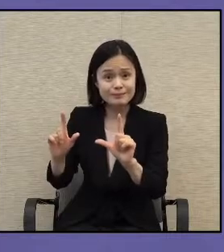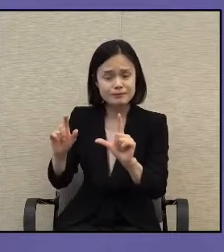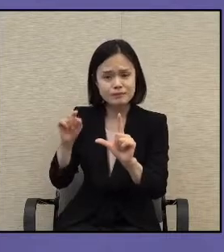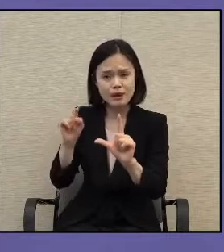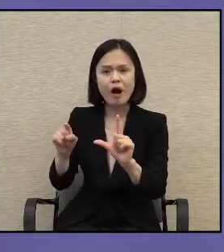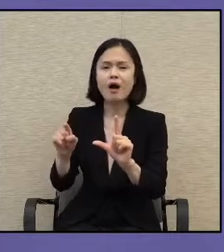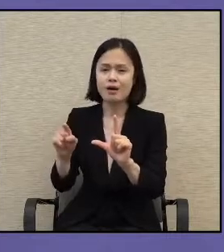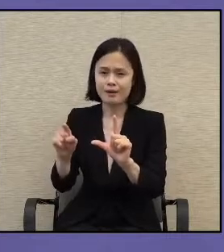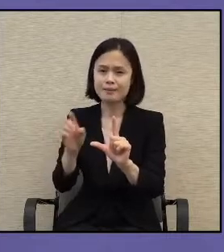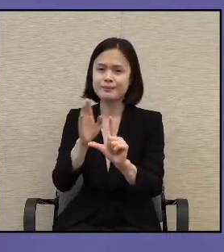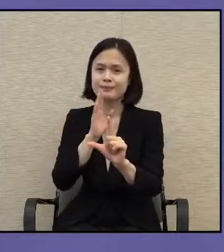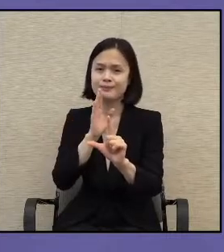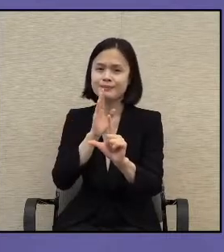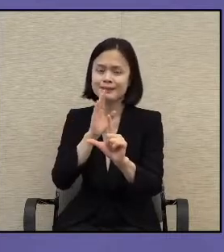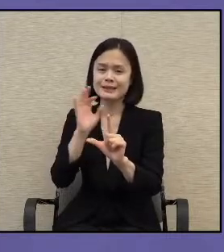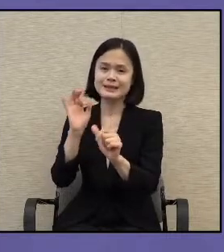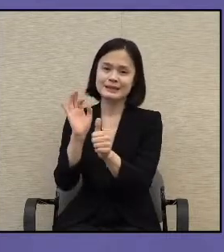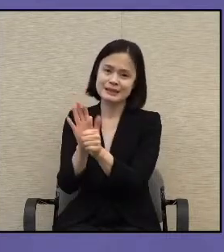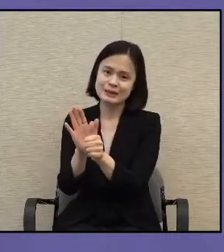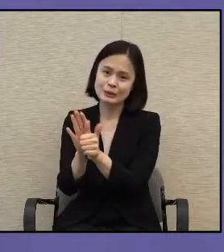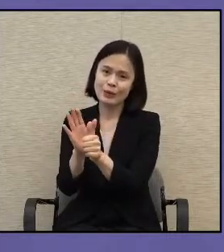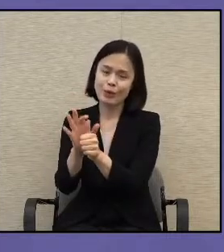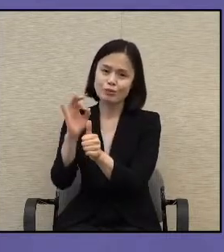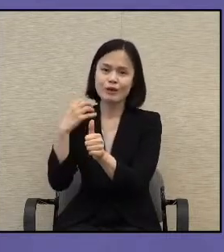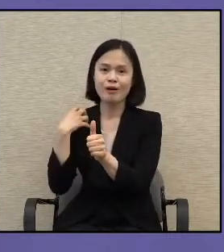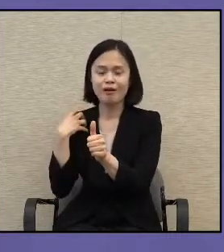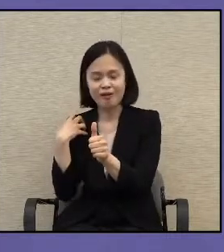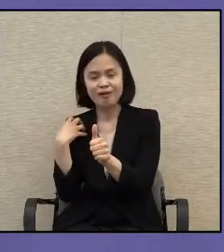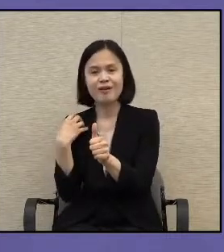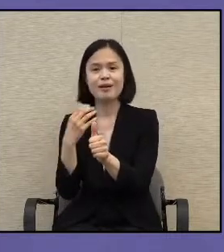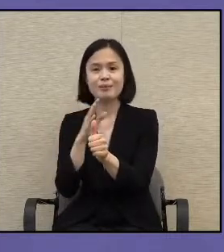대한 부분이라든지 어떤